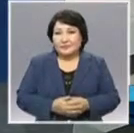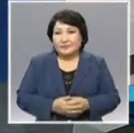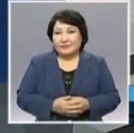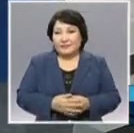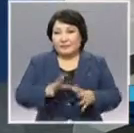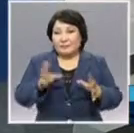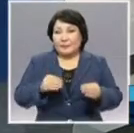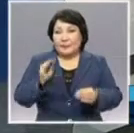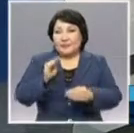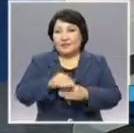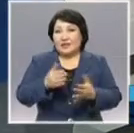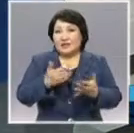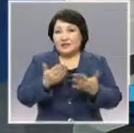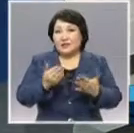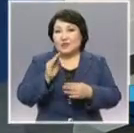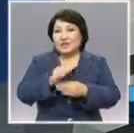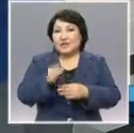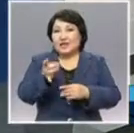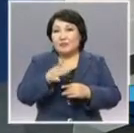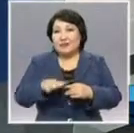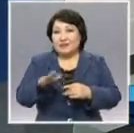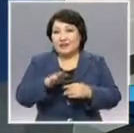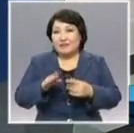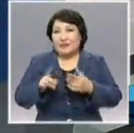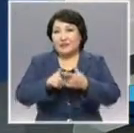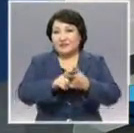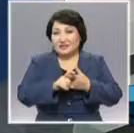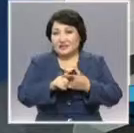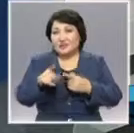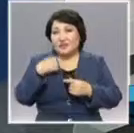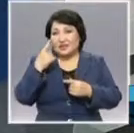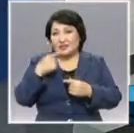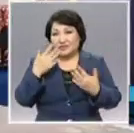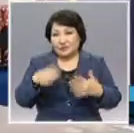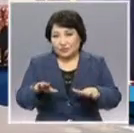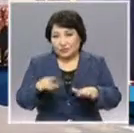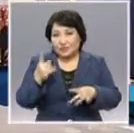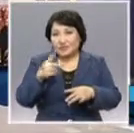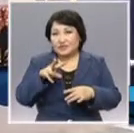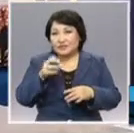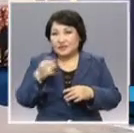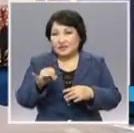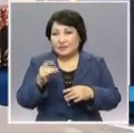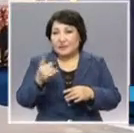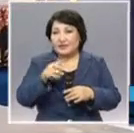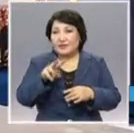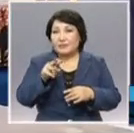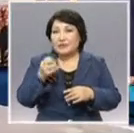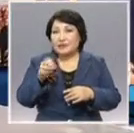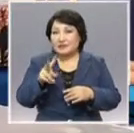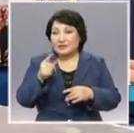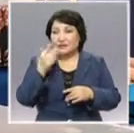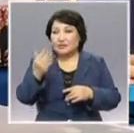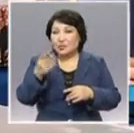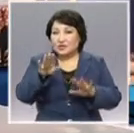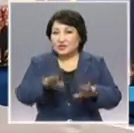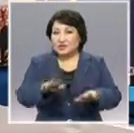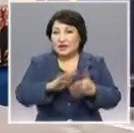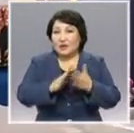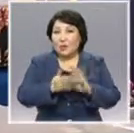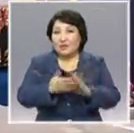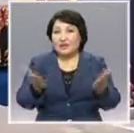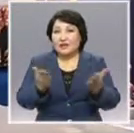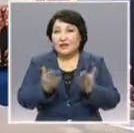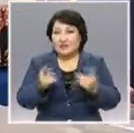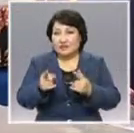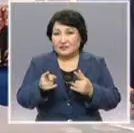жаңадан қосылған аймақтарға байланысты айтып кеттіңіз уже 1 майдан 1 майға. Сол жердегі ахуал қалай қазіргі кезде?